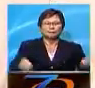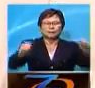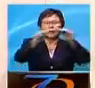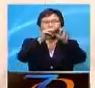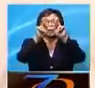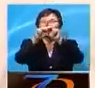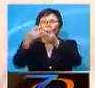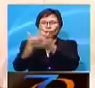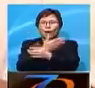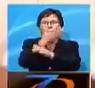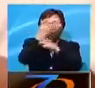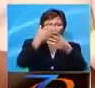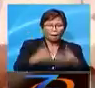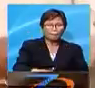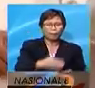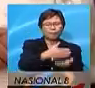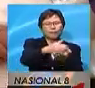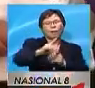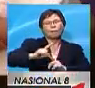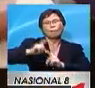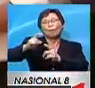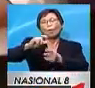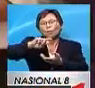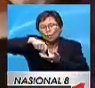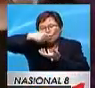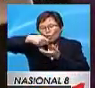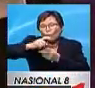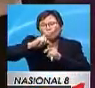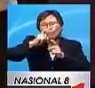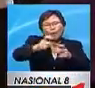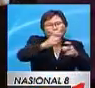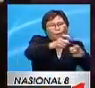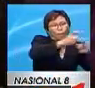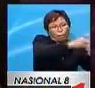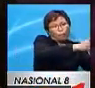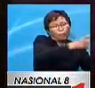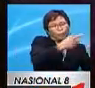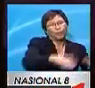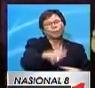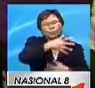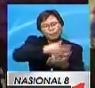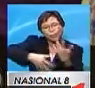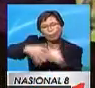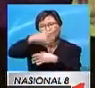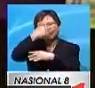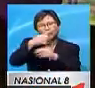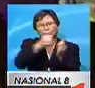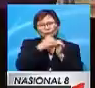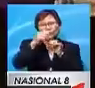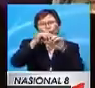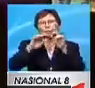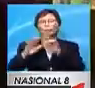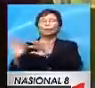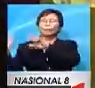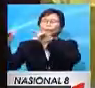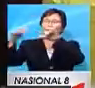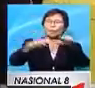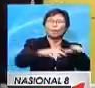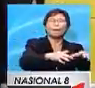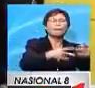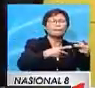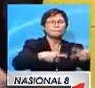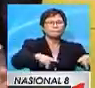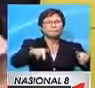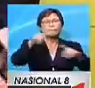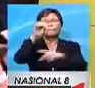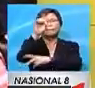Kampung Baru sebelum mengagihkan bubur lambuk kepada orang ramai Beliau juga beramah mesra bersama pengunjung bazar